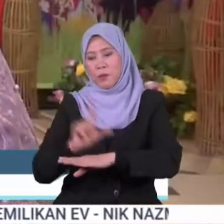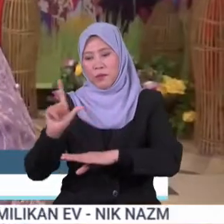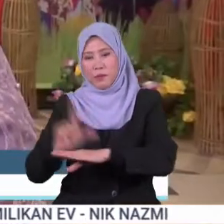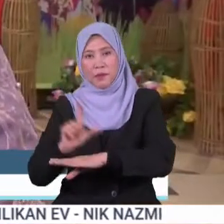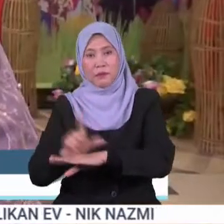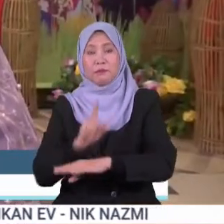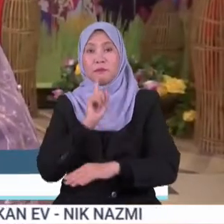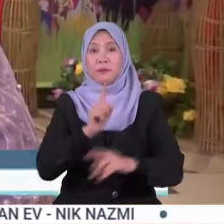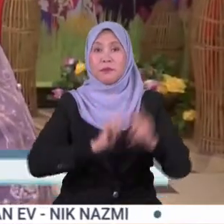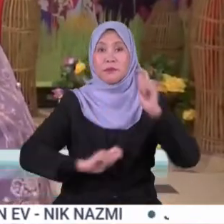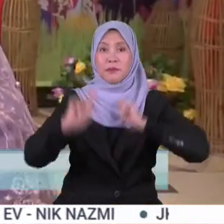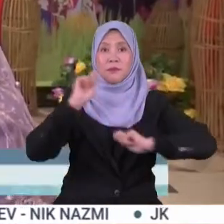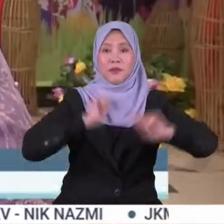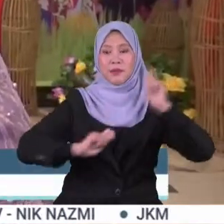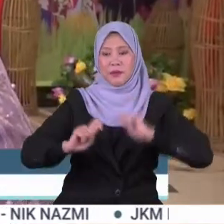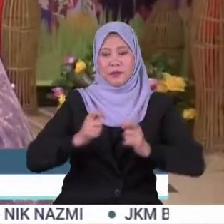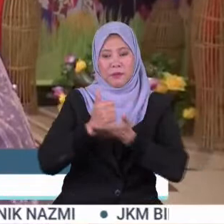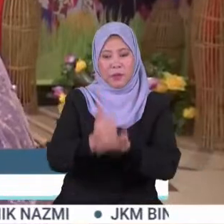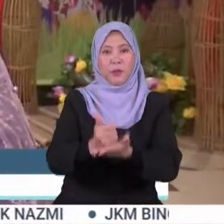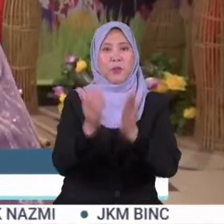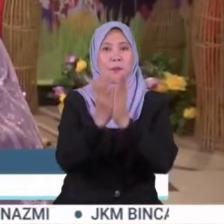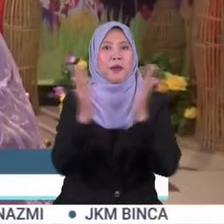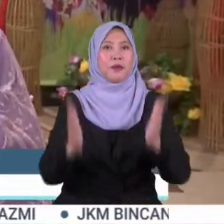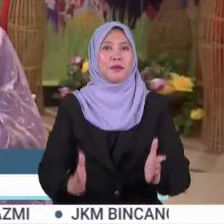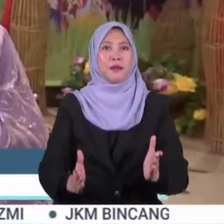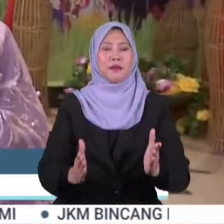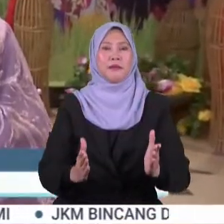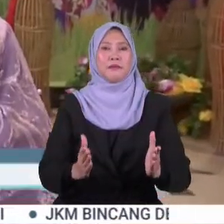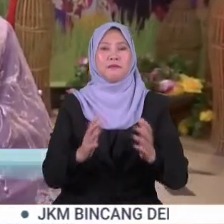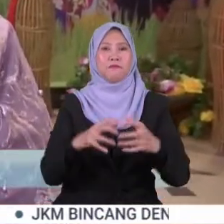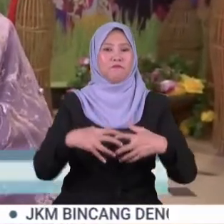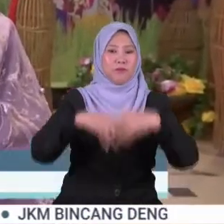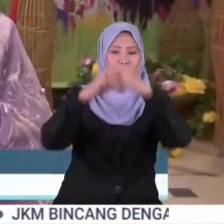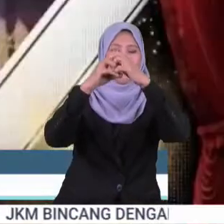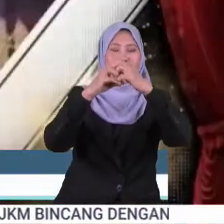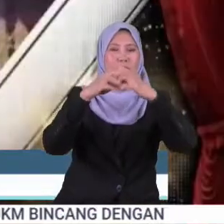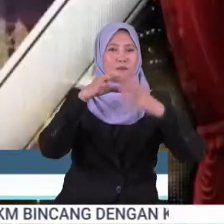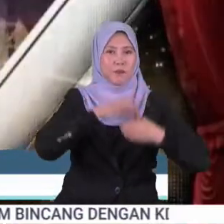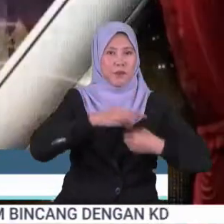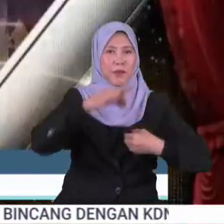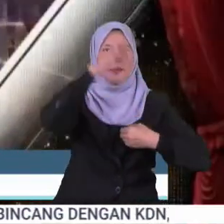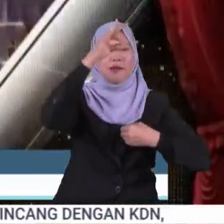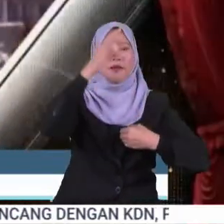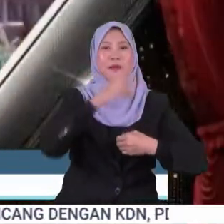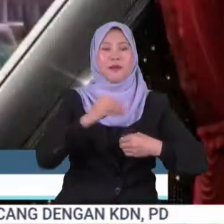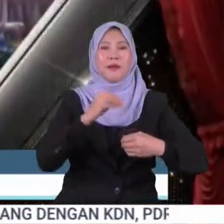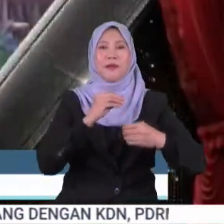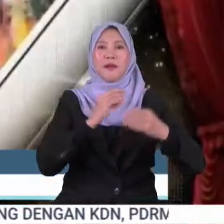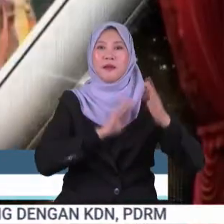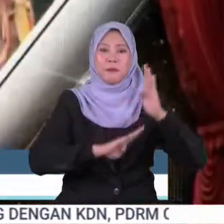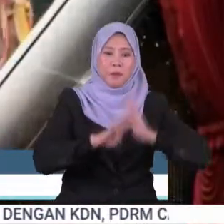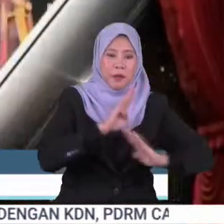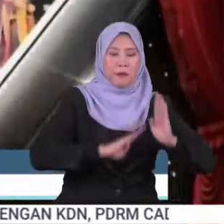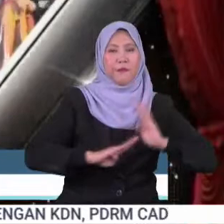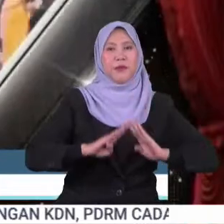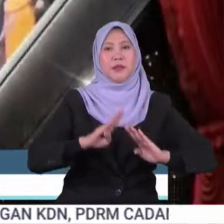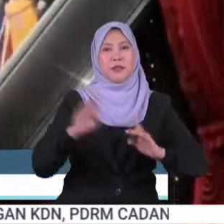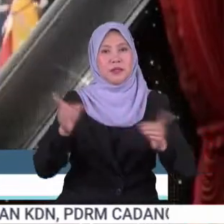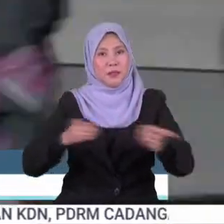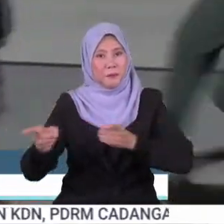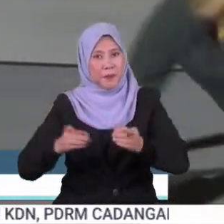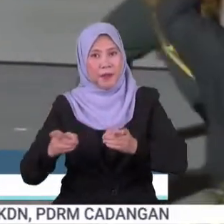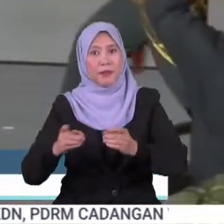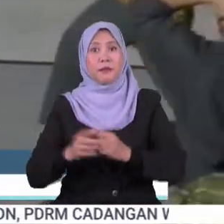latihan. Sebenarnya teater itu dia membantu pelajar kita membentuk sasiah. Yang paling penting sekali adalah pembentukan attitude dan disiplin. Sebab bila kata